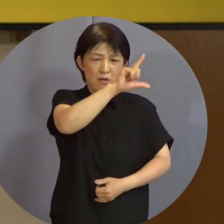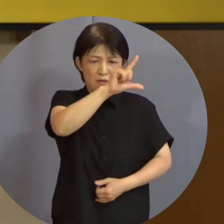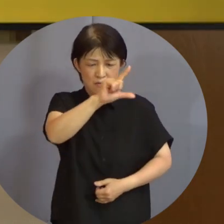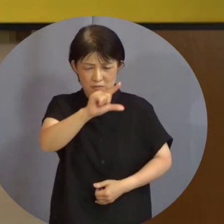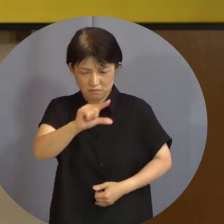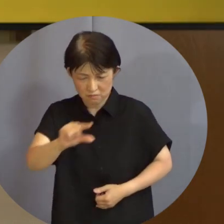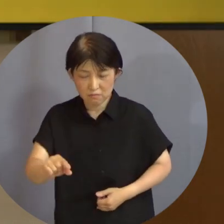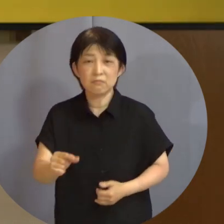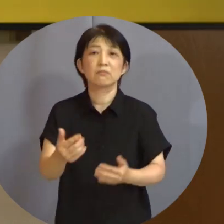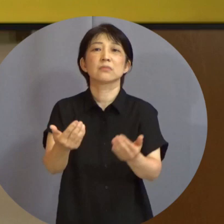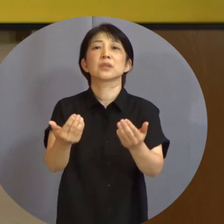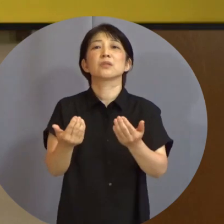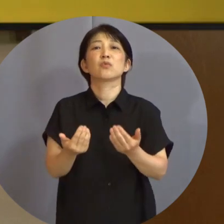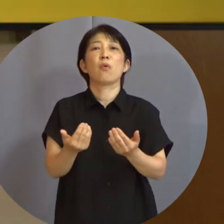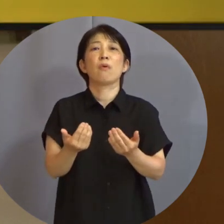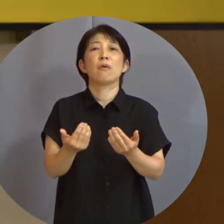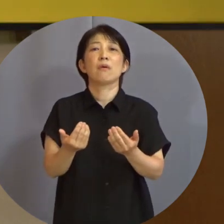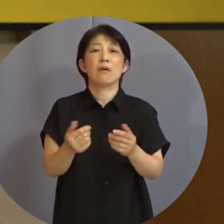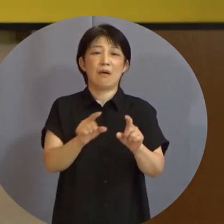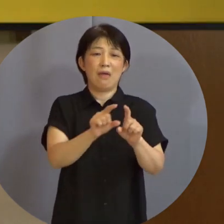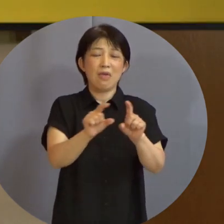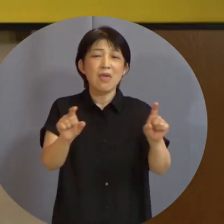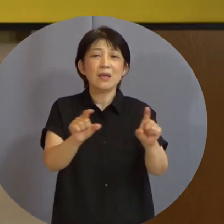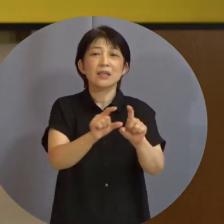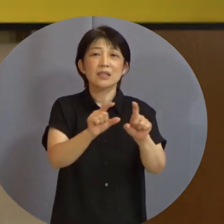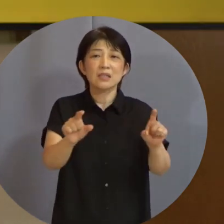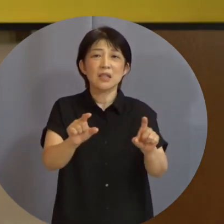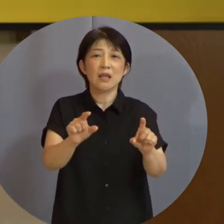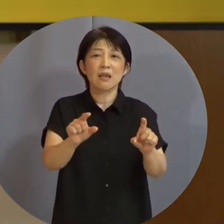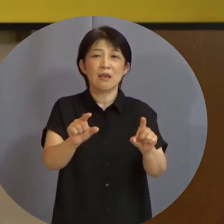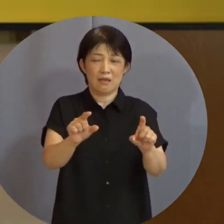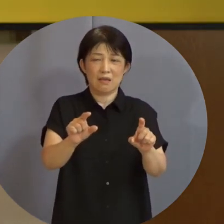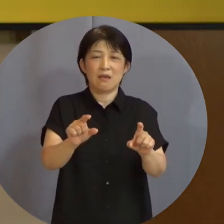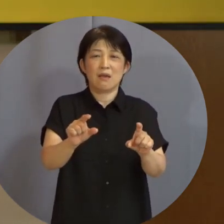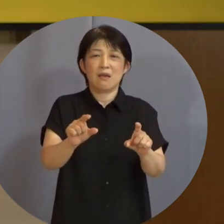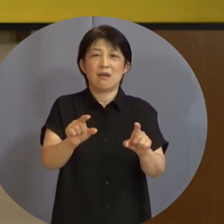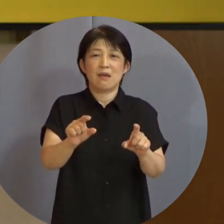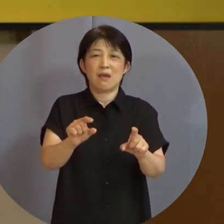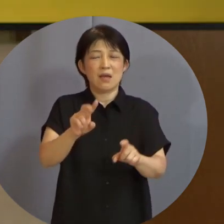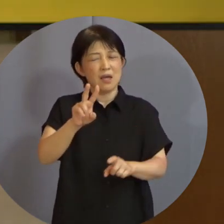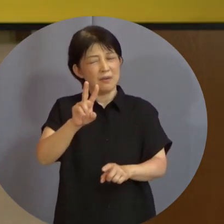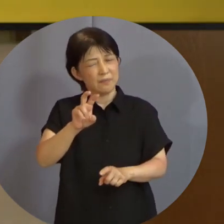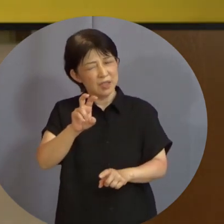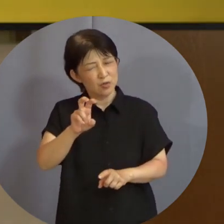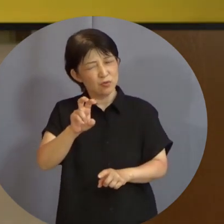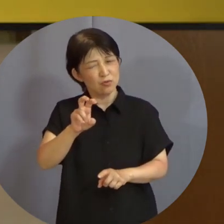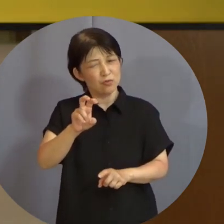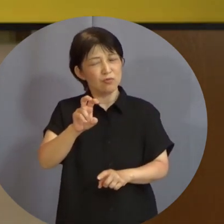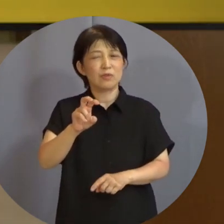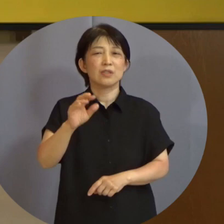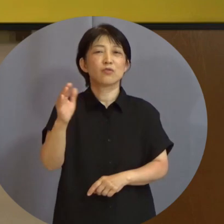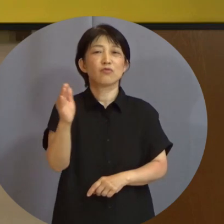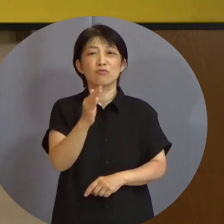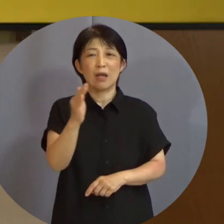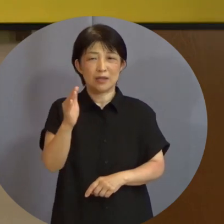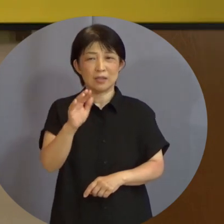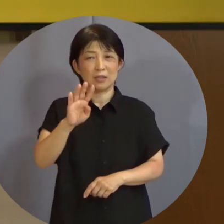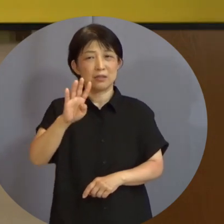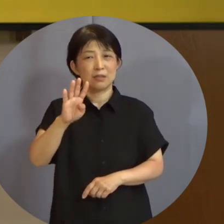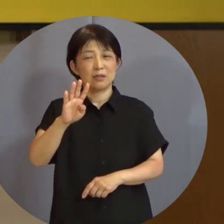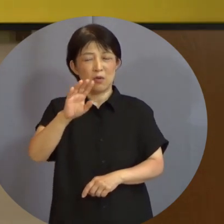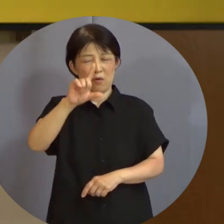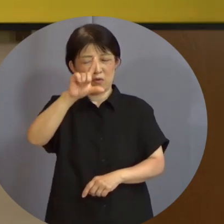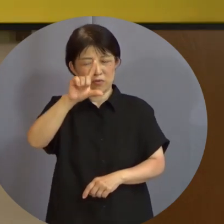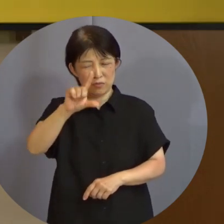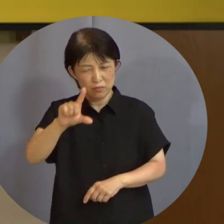しかもそれが平均して20を割るような状況になるかならないかぐらいの水準にしていかないと厳